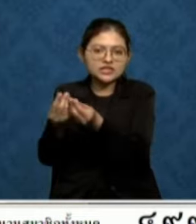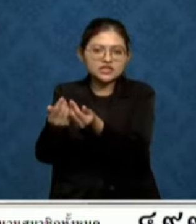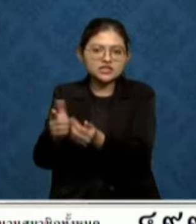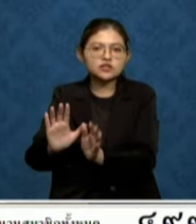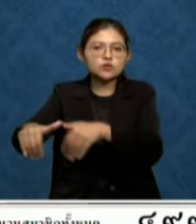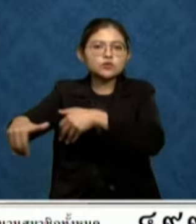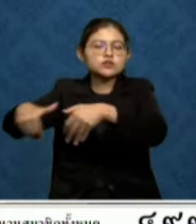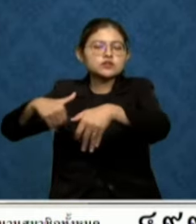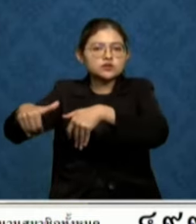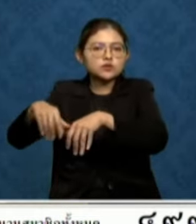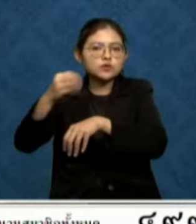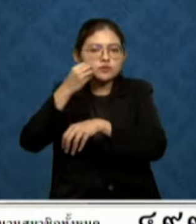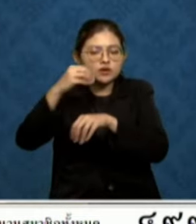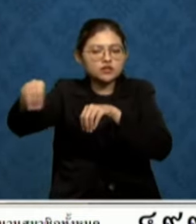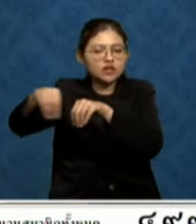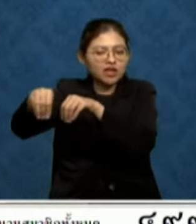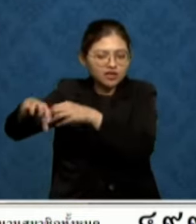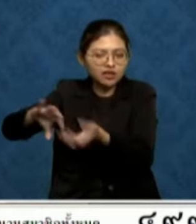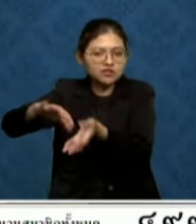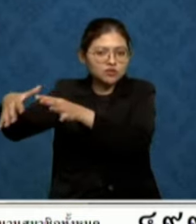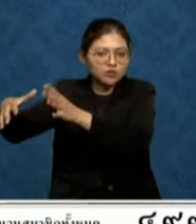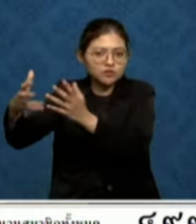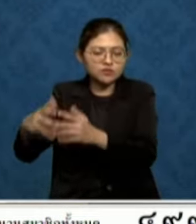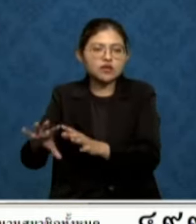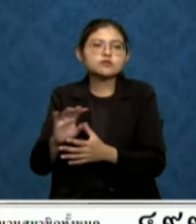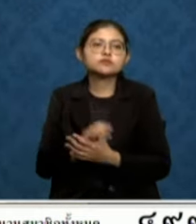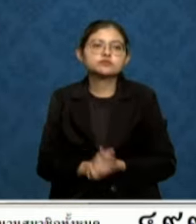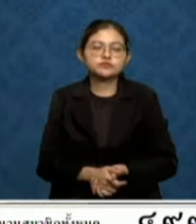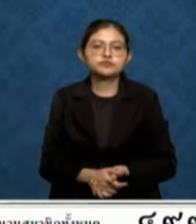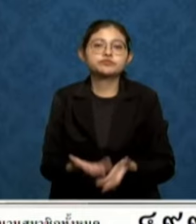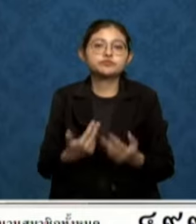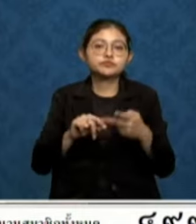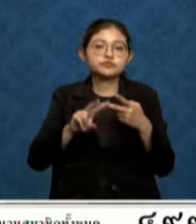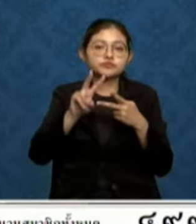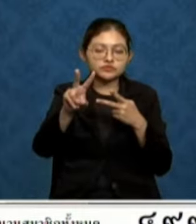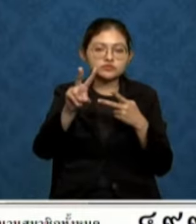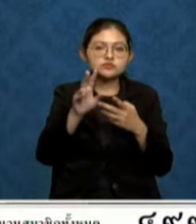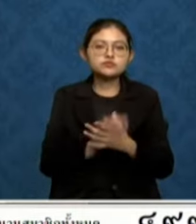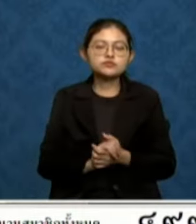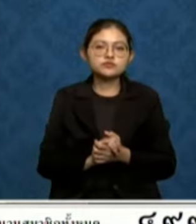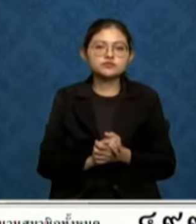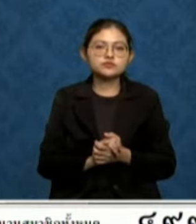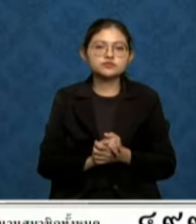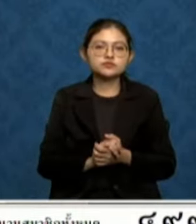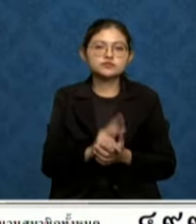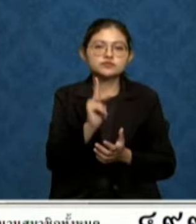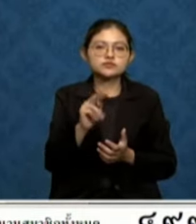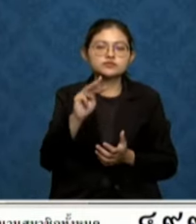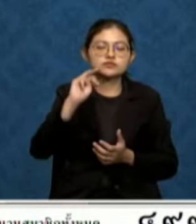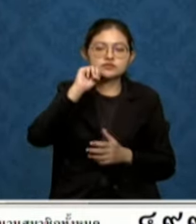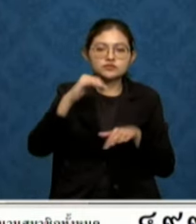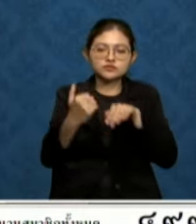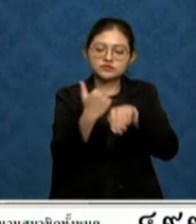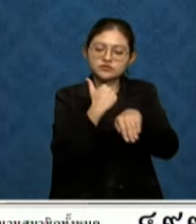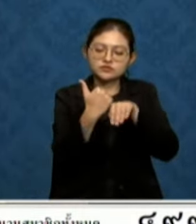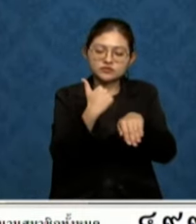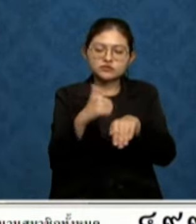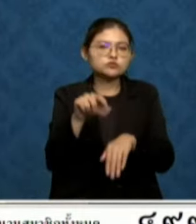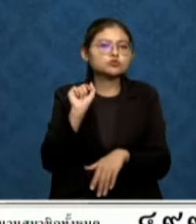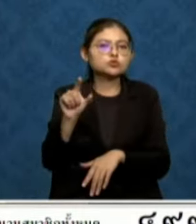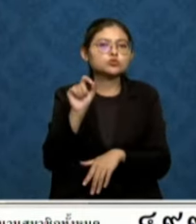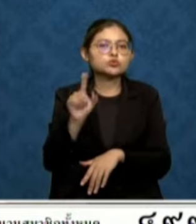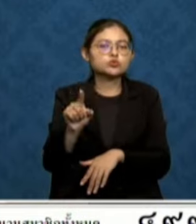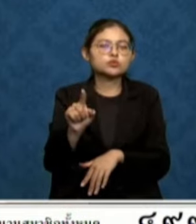ราษฎรที่อยู่ในพื้นที่เขตก่อสร้างโครงการนี้ด้วยค่ะเรื่องที่สองค่ะขอให้ทางกรมทางหลวงชนบทเร่ง